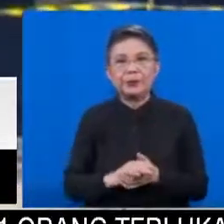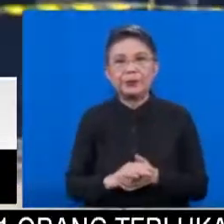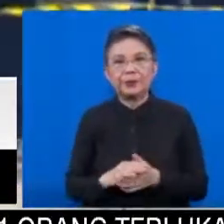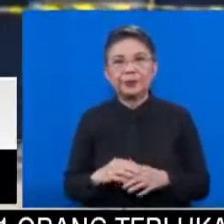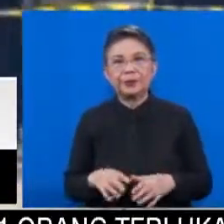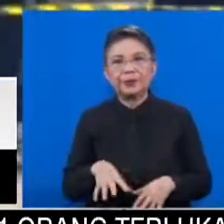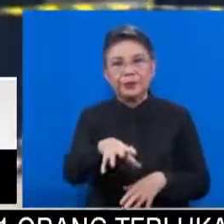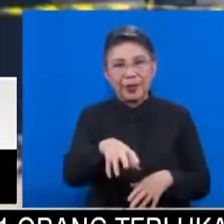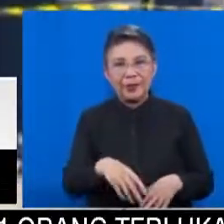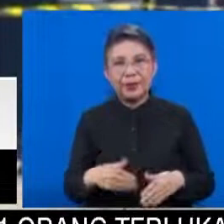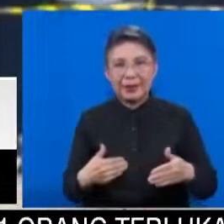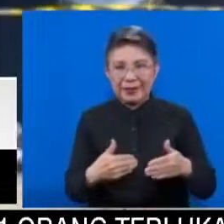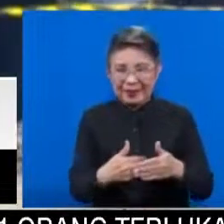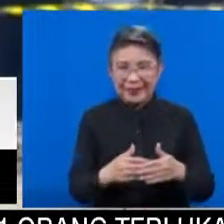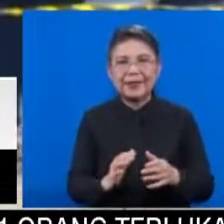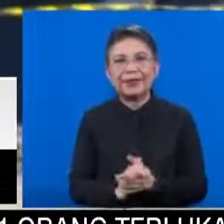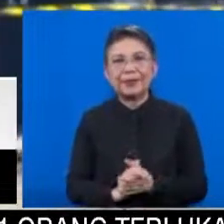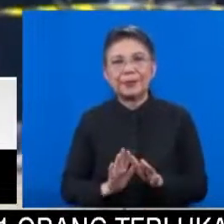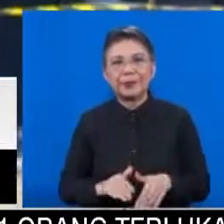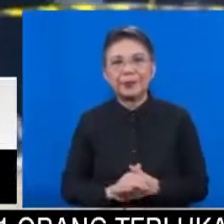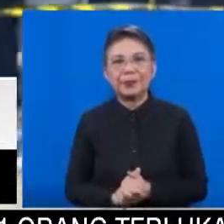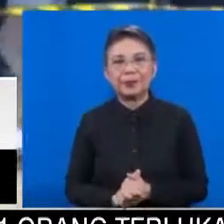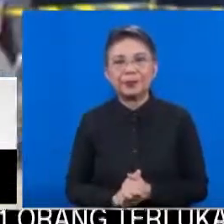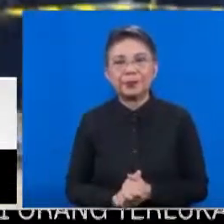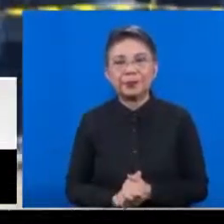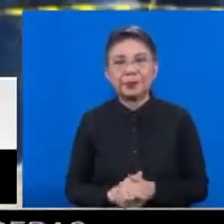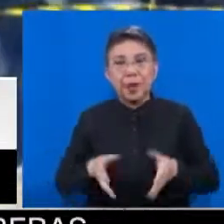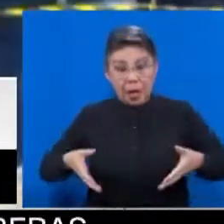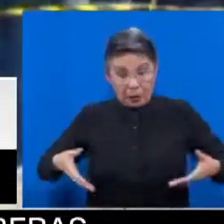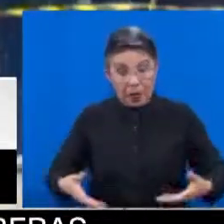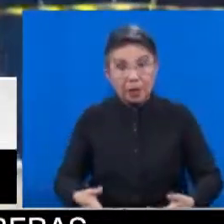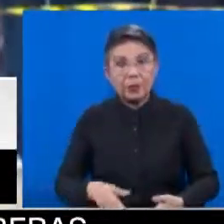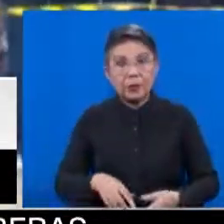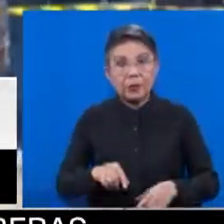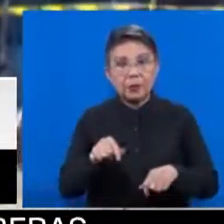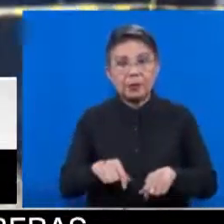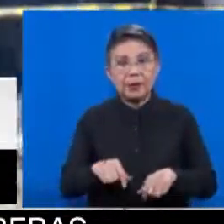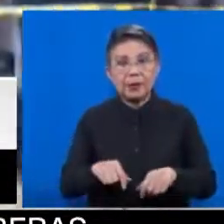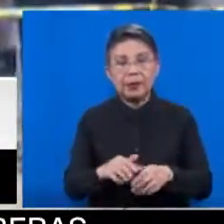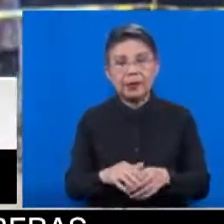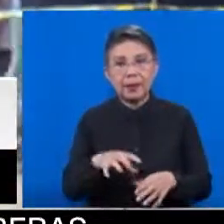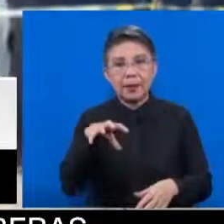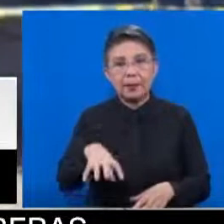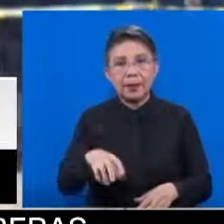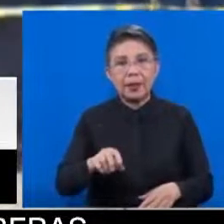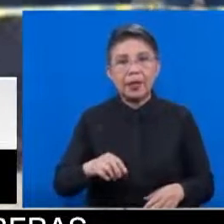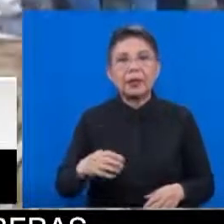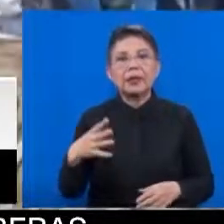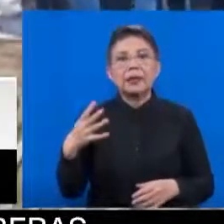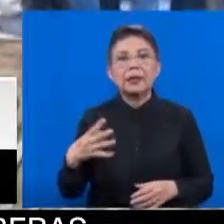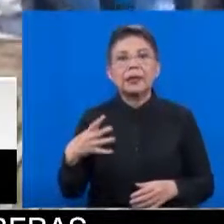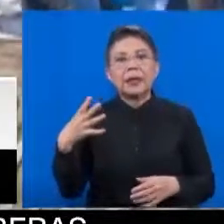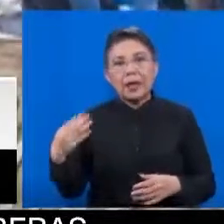makam Eril tersebut berada. Dan makam Eril ini Taufik berada di kampung halaman